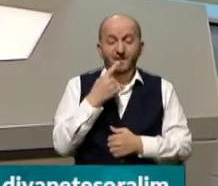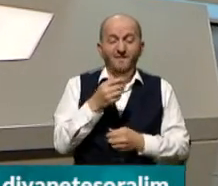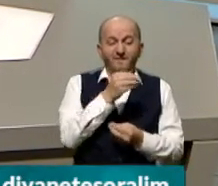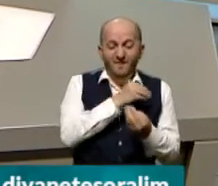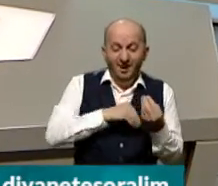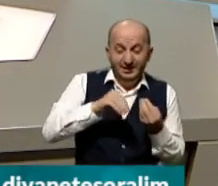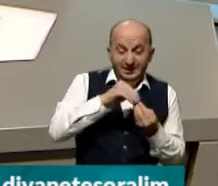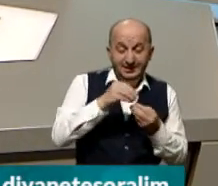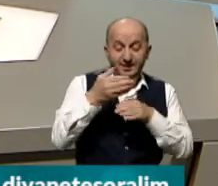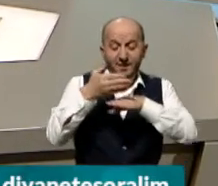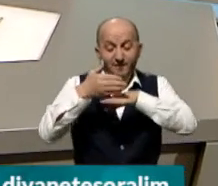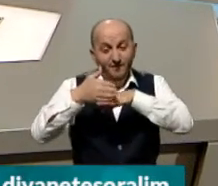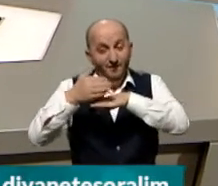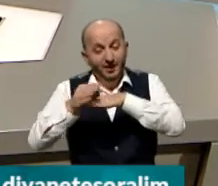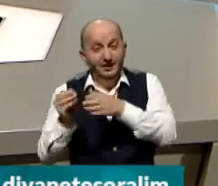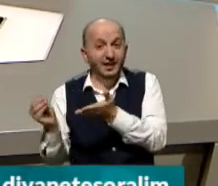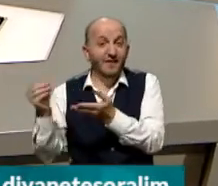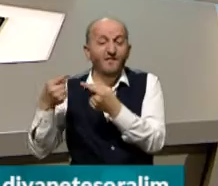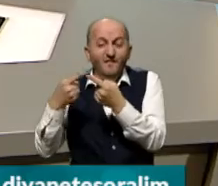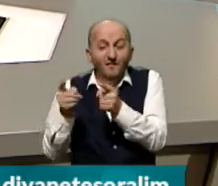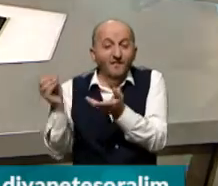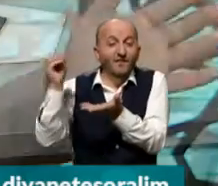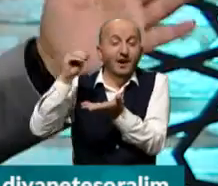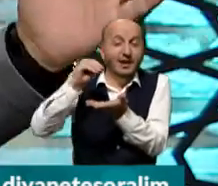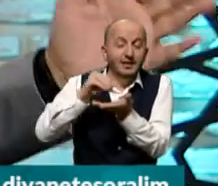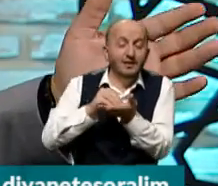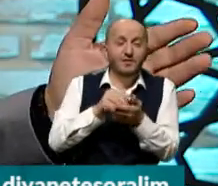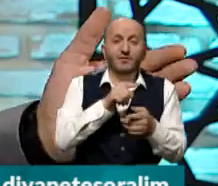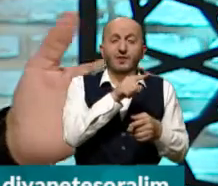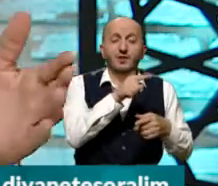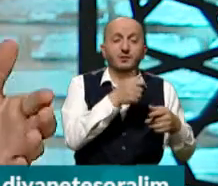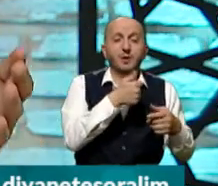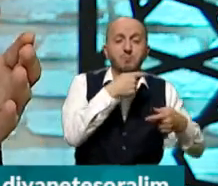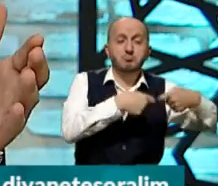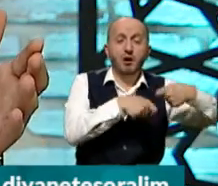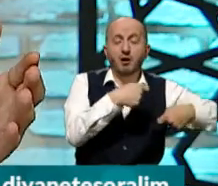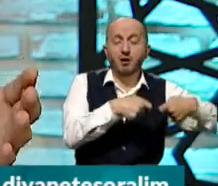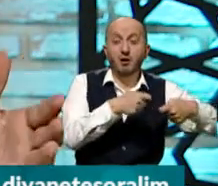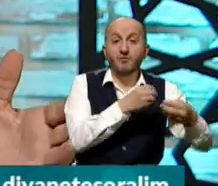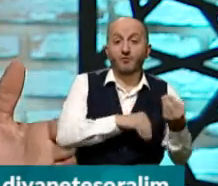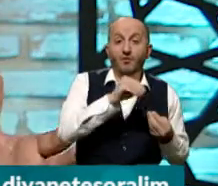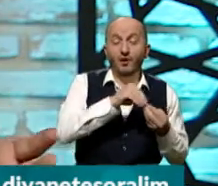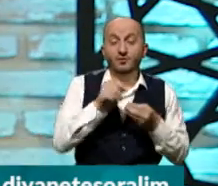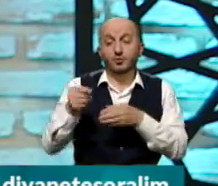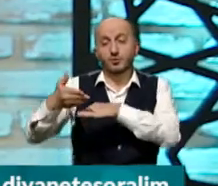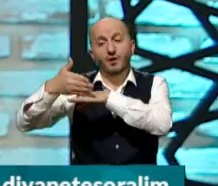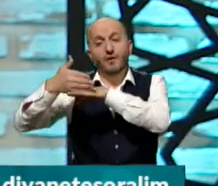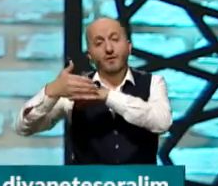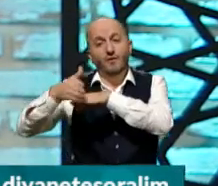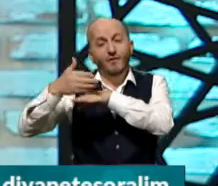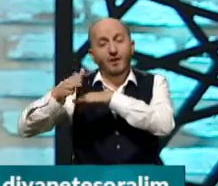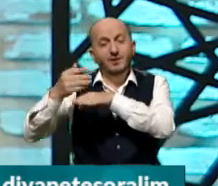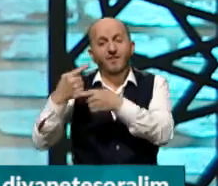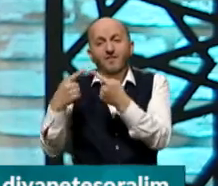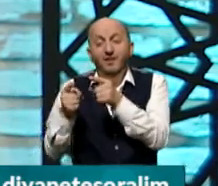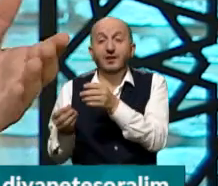ve vade farkı duyulduğu zaman hep, hatta şöyle derler hocam. Falanca banka faiz veriyor, bu da vade farkı alıyor. Tamam. İkisi aynı şey değil mi? Biz